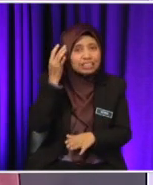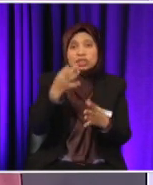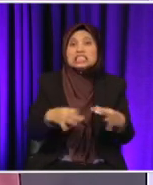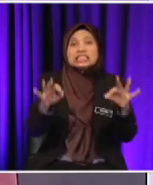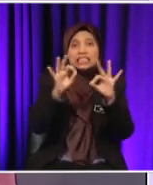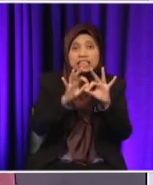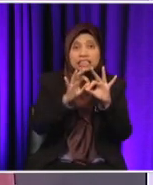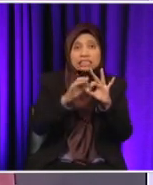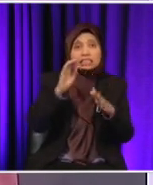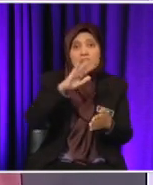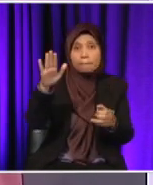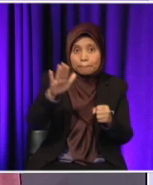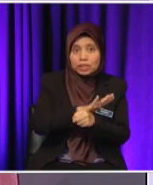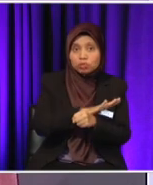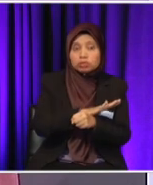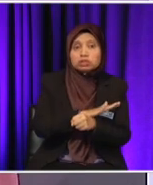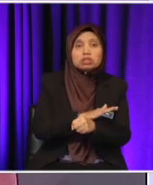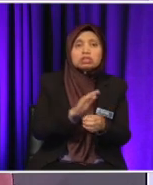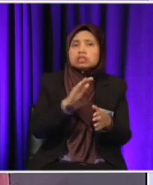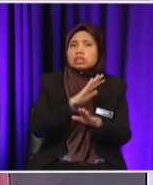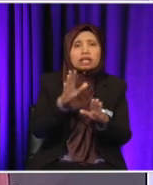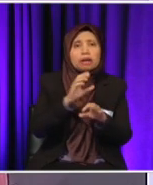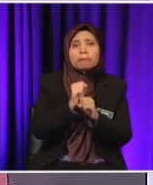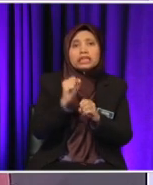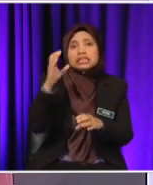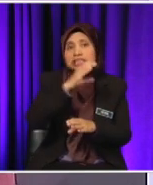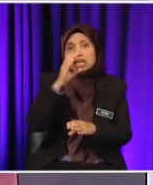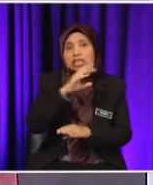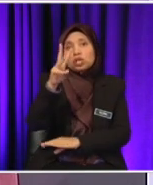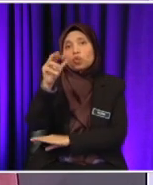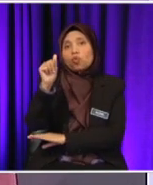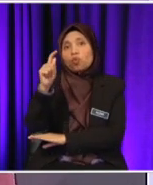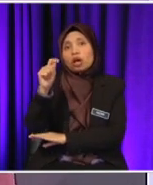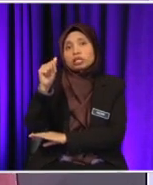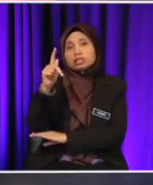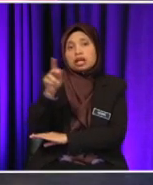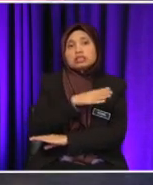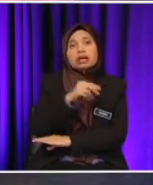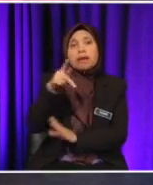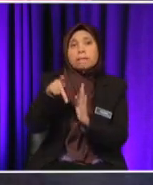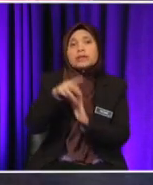akan dapat mencari watak dan juga pewartakan dalam cerpen tersebut